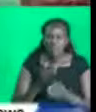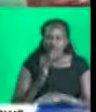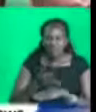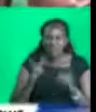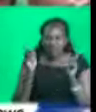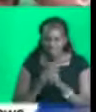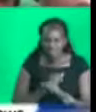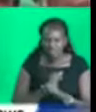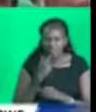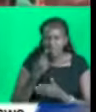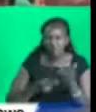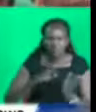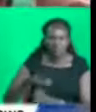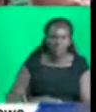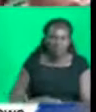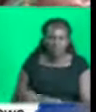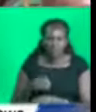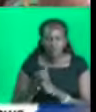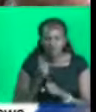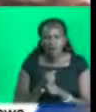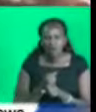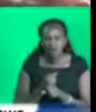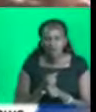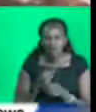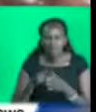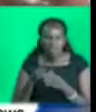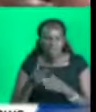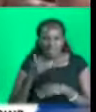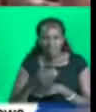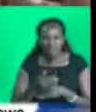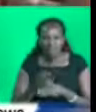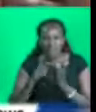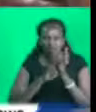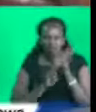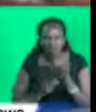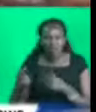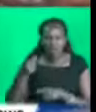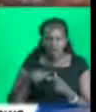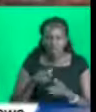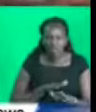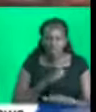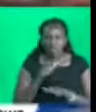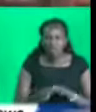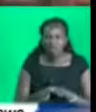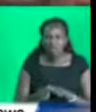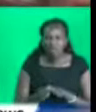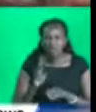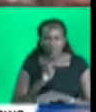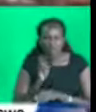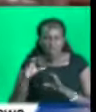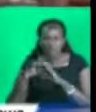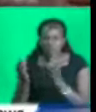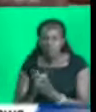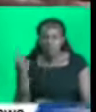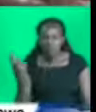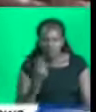usimame kazi. Baada ya kumaliza sheria zinakuja, sheria zenyewe zinaangalia tu kampu. Fanyi